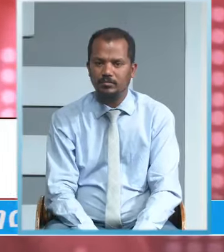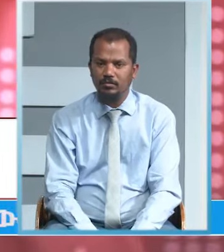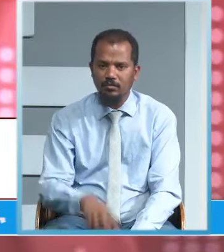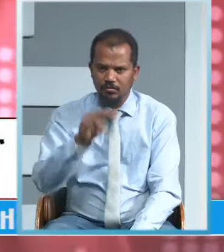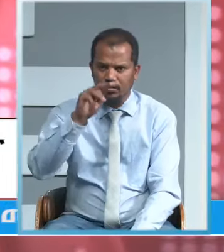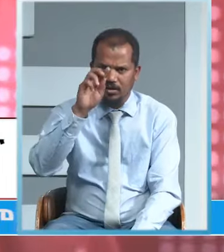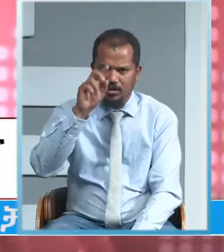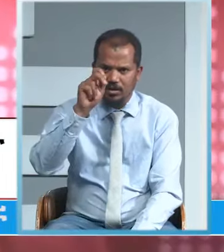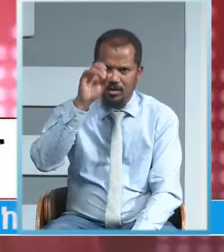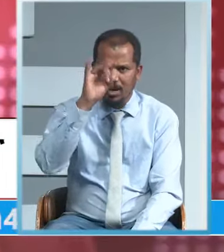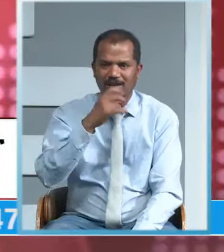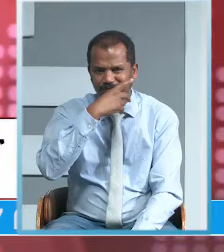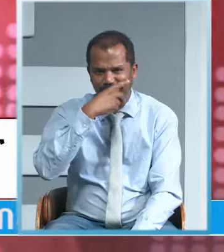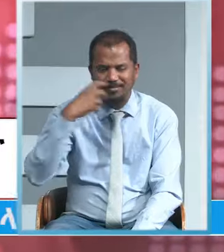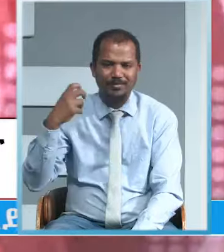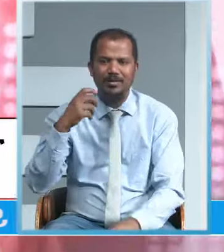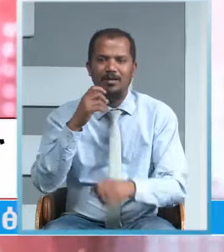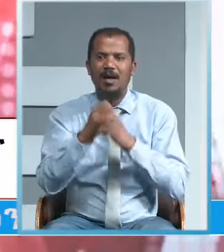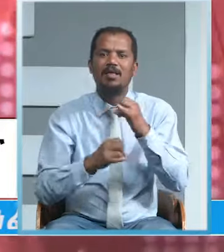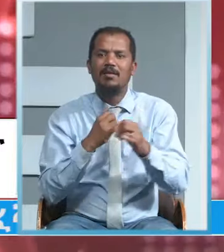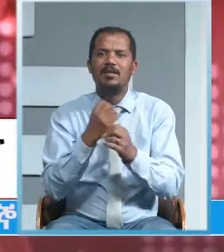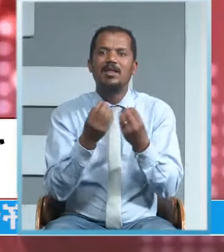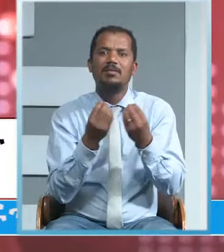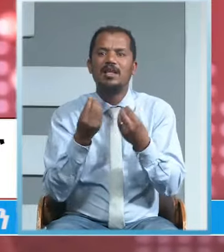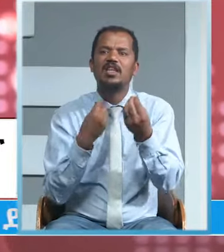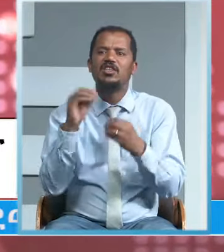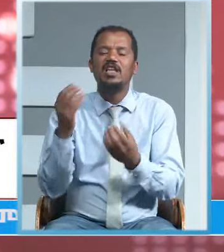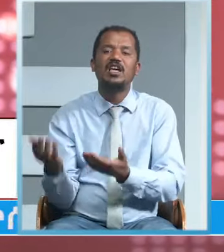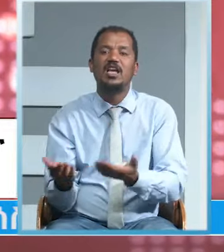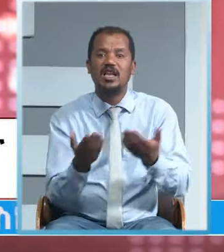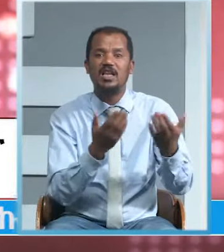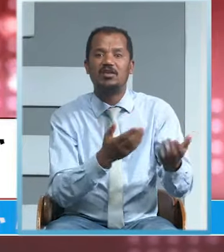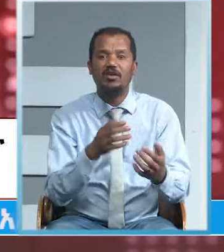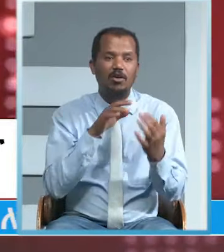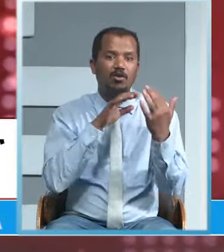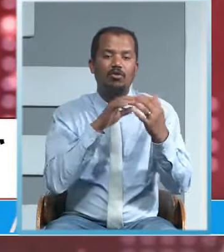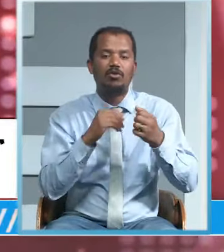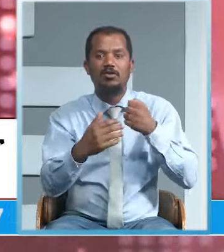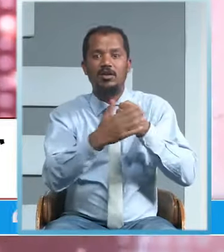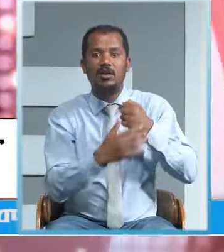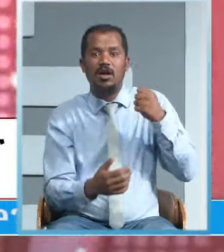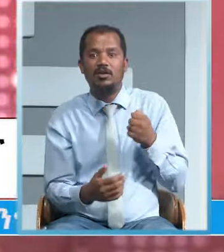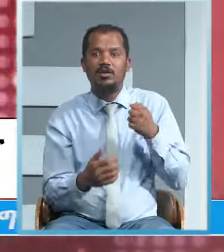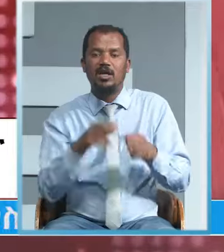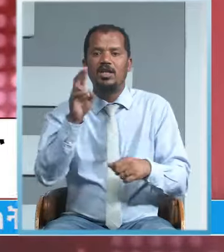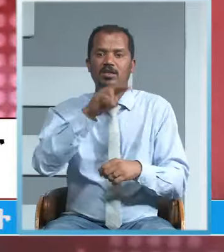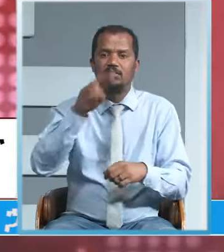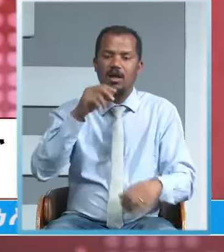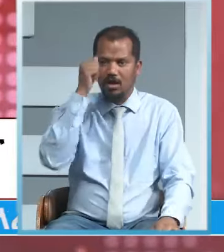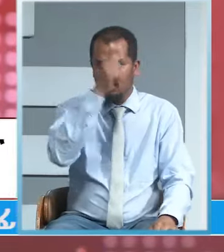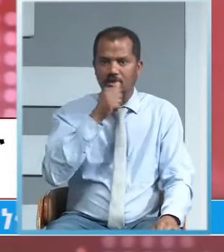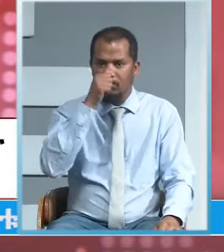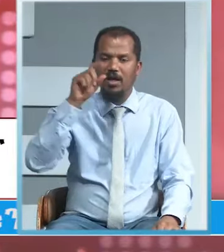ከመቅደላ የተዘረፈውና በዓለም አቀፍ ገበያ ለሽያጭ ቀረበው የጦር ጋሻ የጨረታ ሂደት እንዲሰረዝ